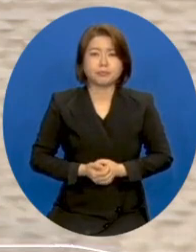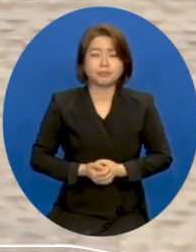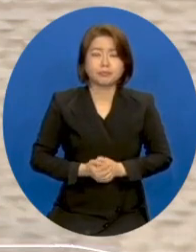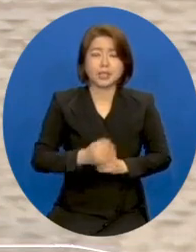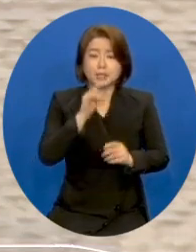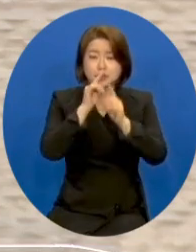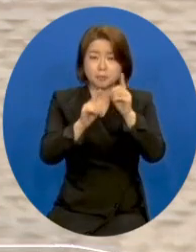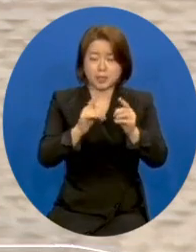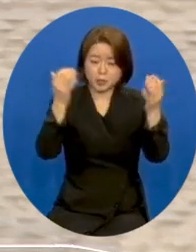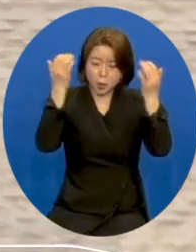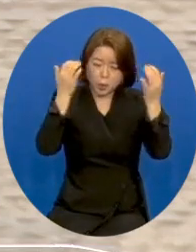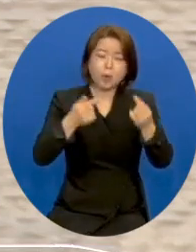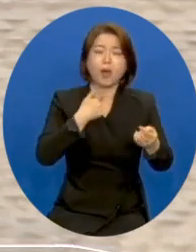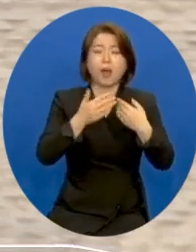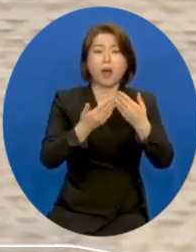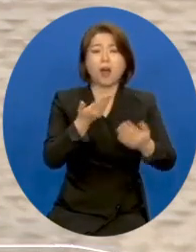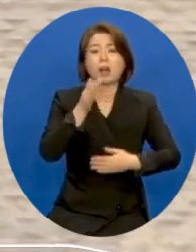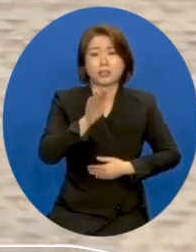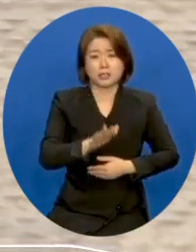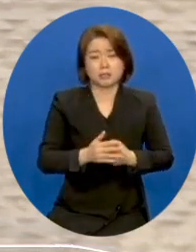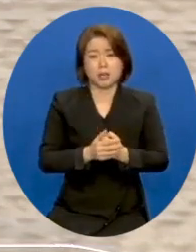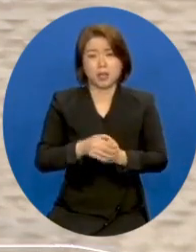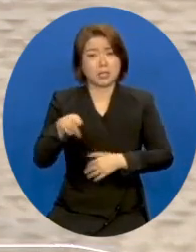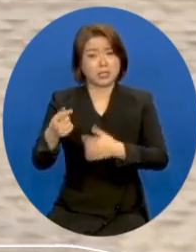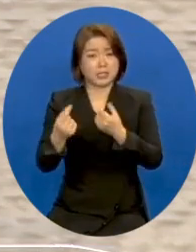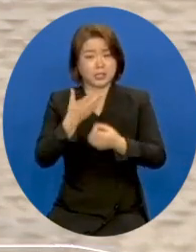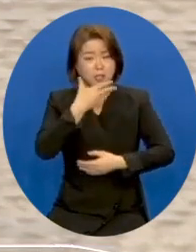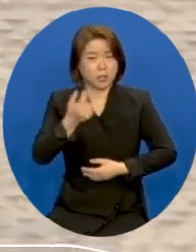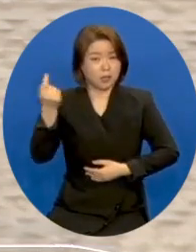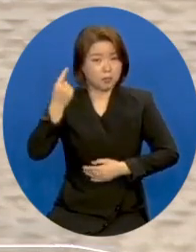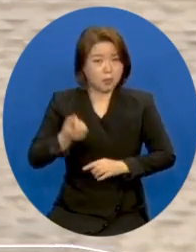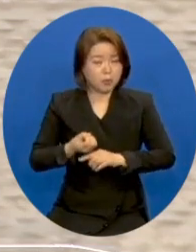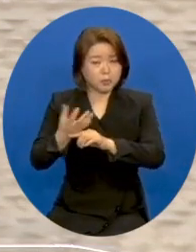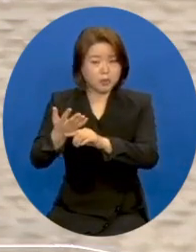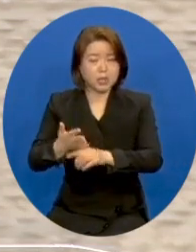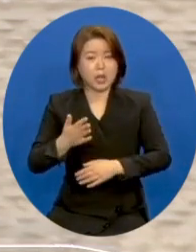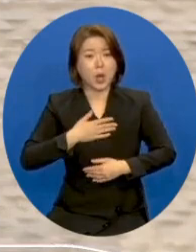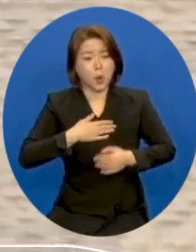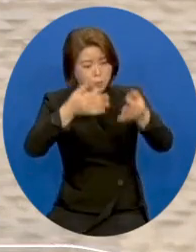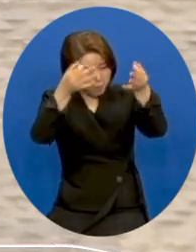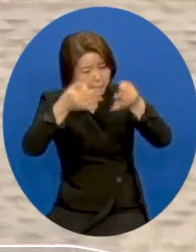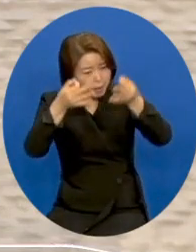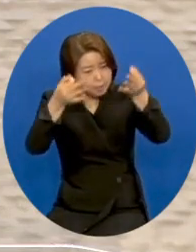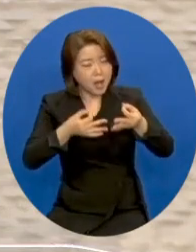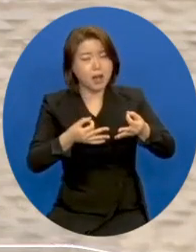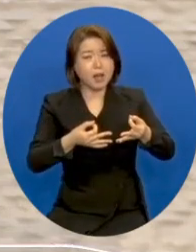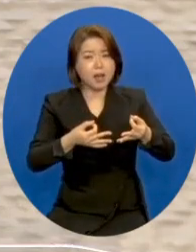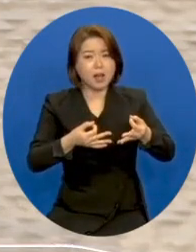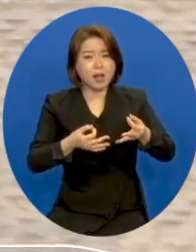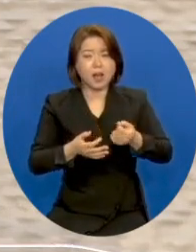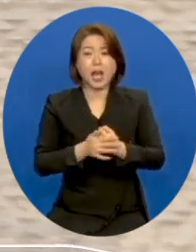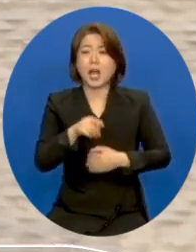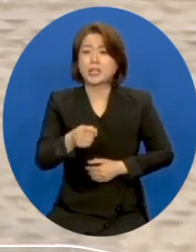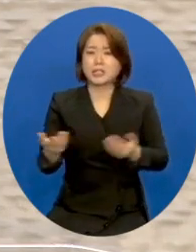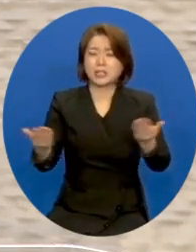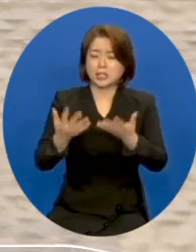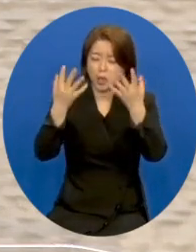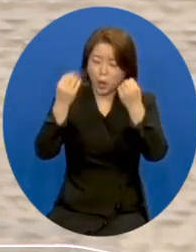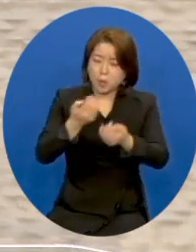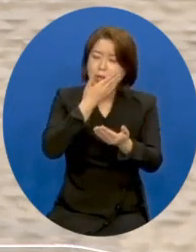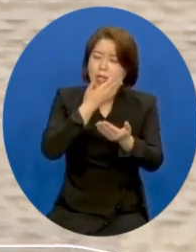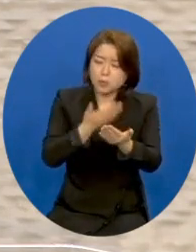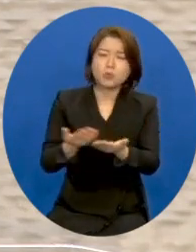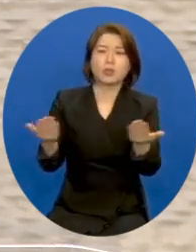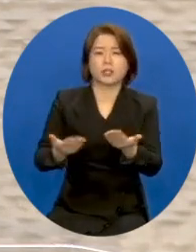없는 고난을 겪으면서도 이렇게 복음을 전하는 우리를 보십시오. 이 일이 얼마나 귀한